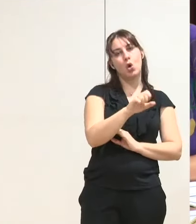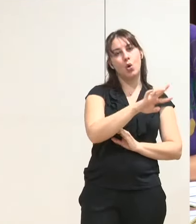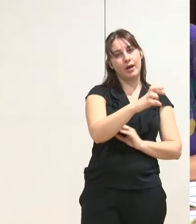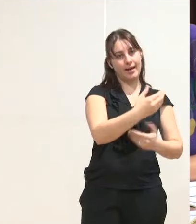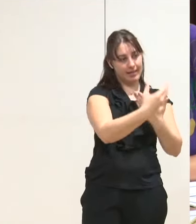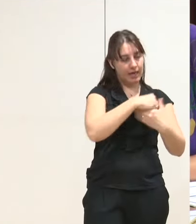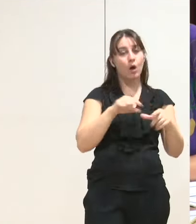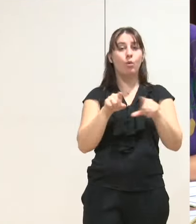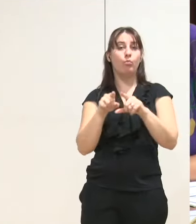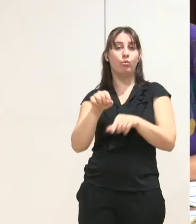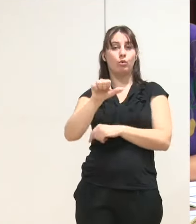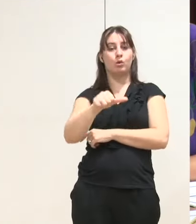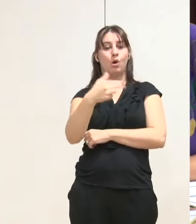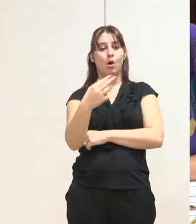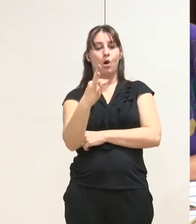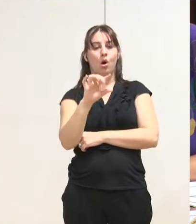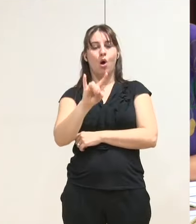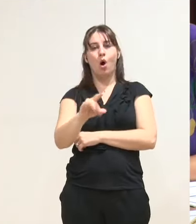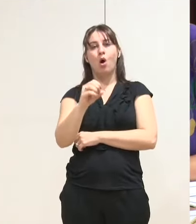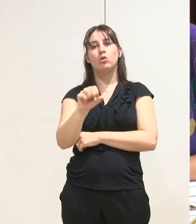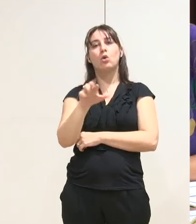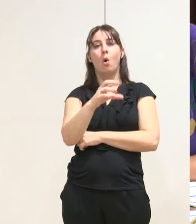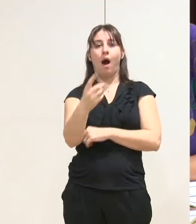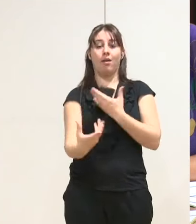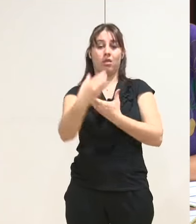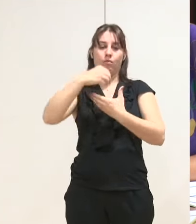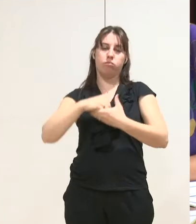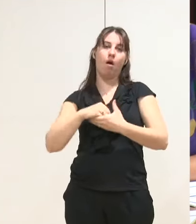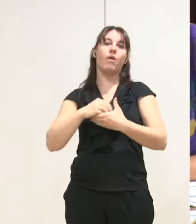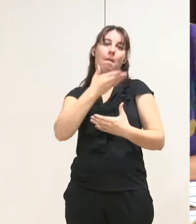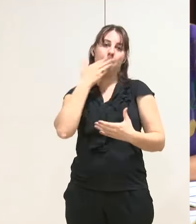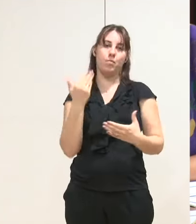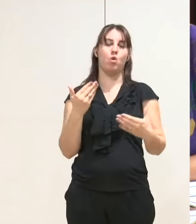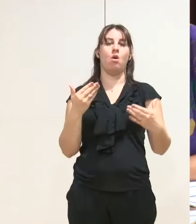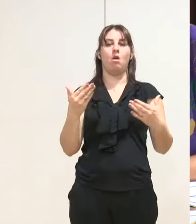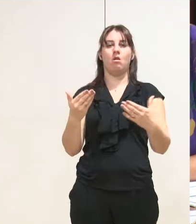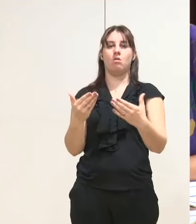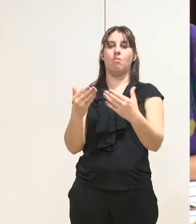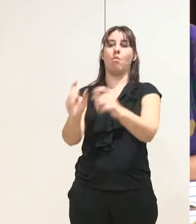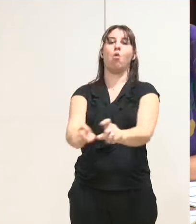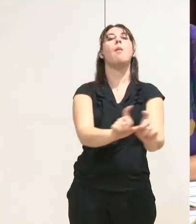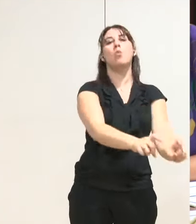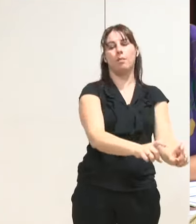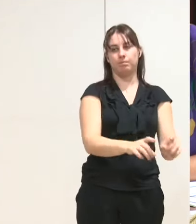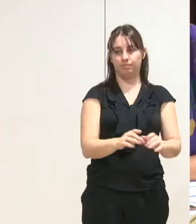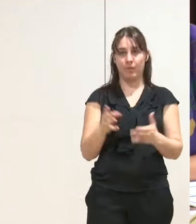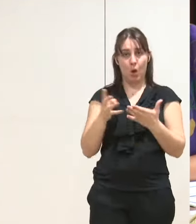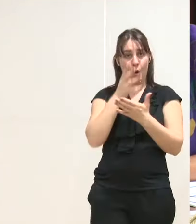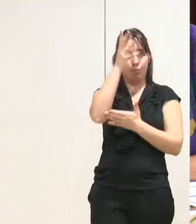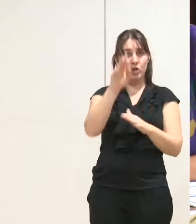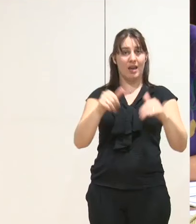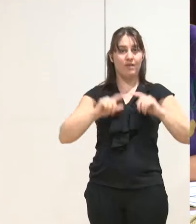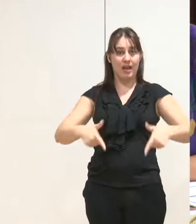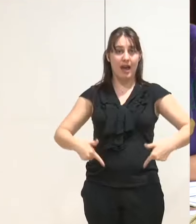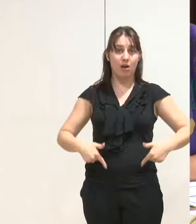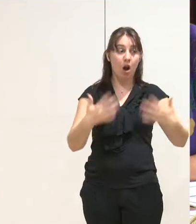classes d'élémentaires par contre ce projet ne per permet ce projet permet de ne pas surcharger des